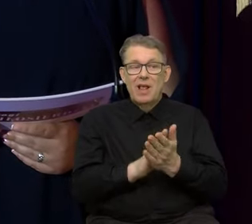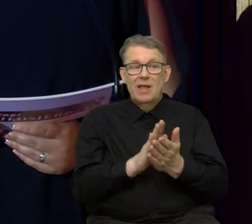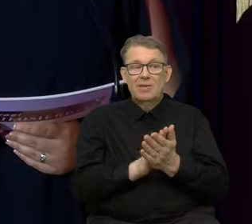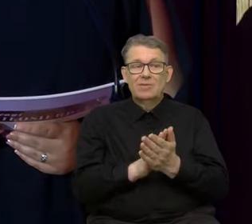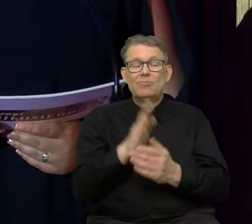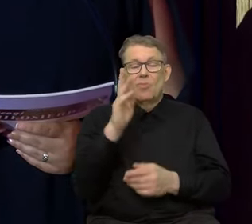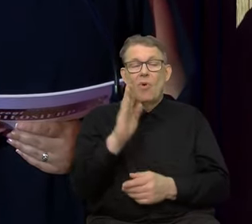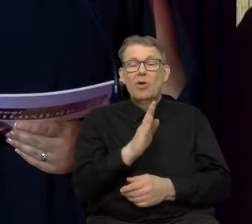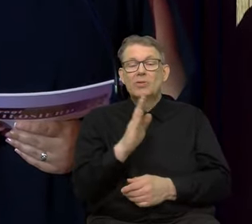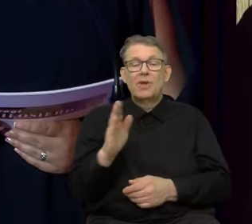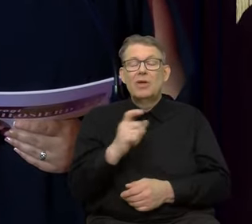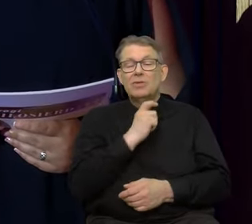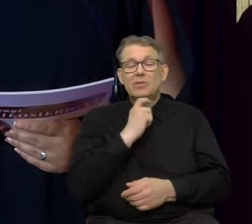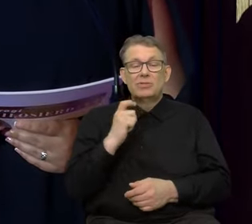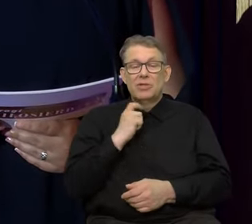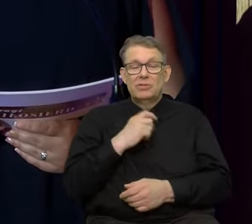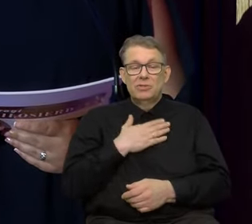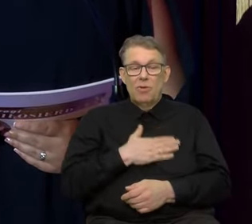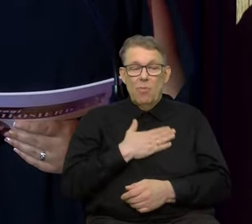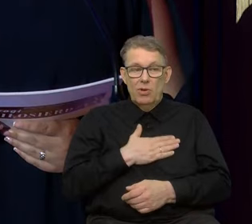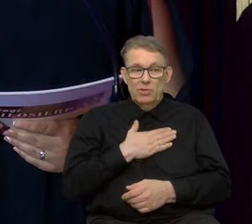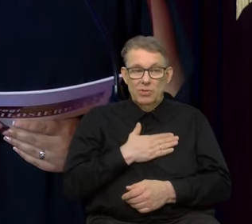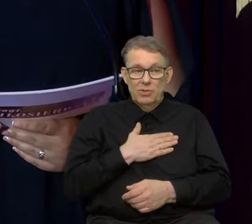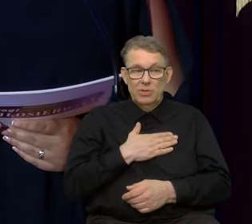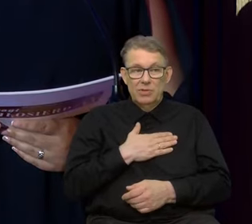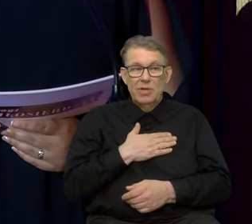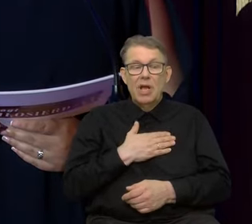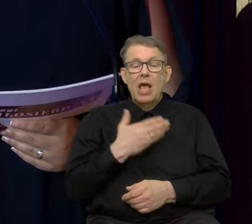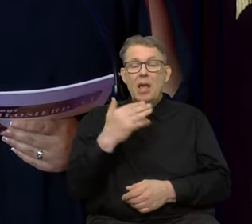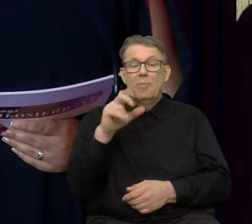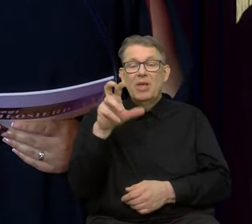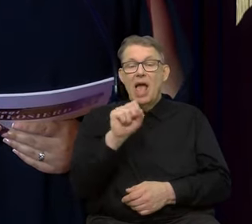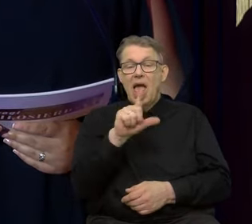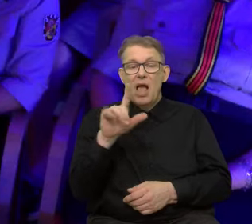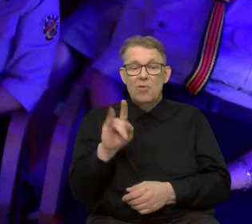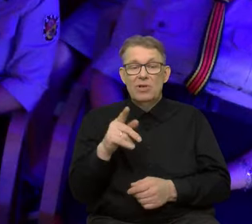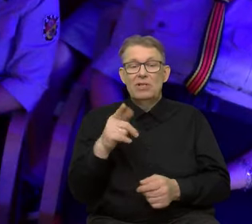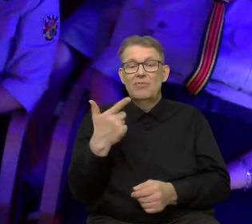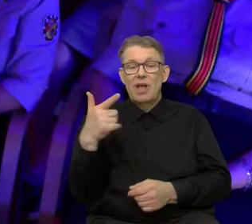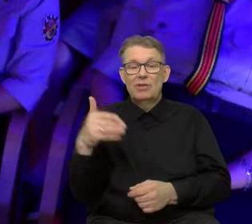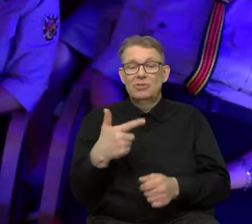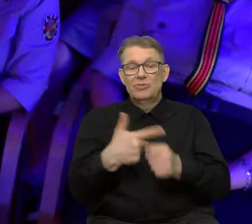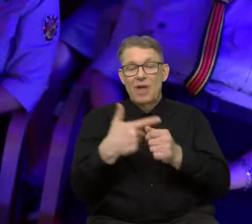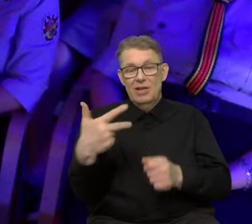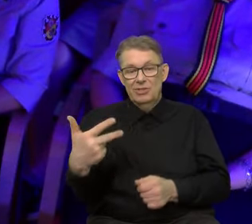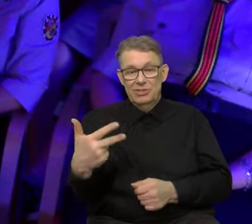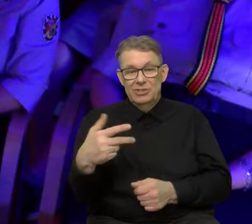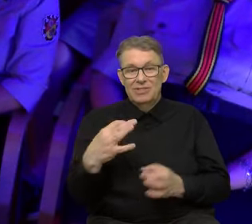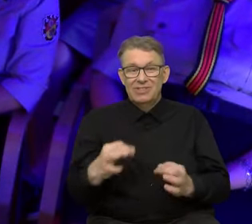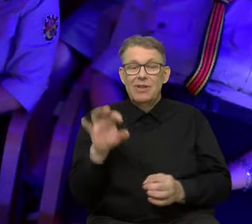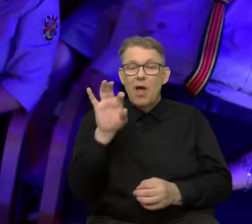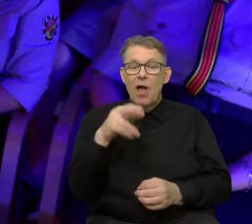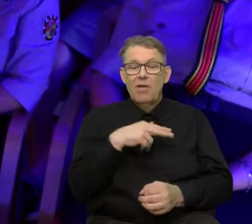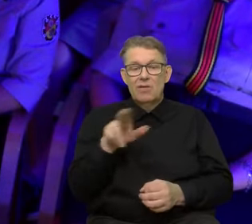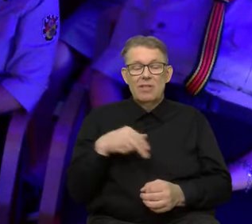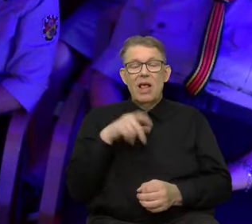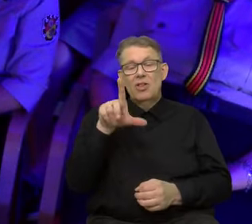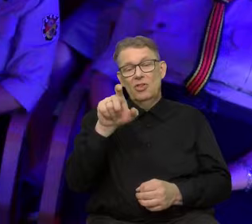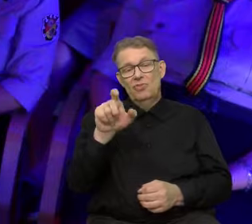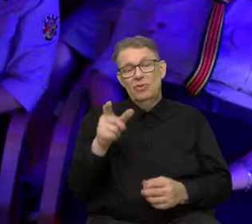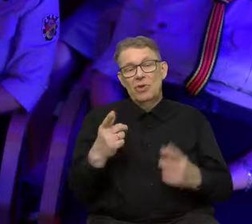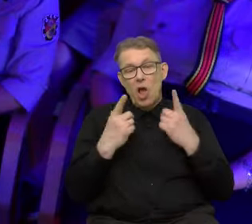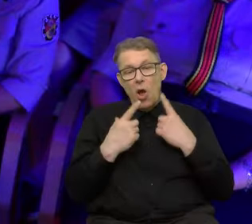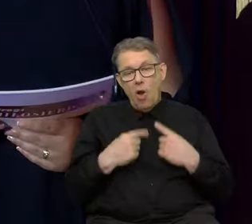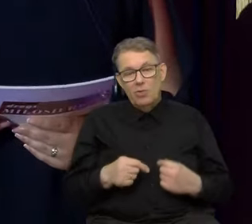imienia błogosławionego księdza Michała Sobotczki Michały 2023. W tym momencie ogląda nas 200 widzów.